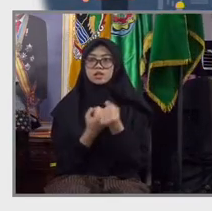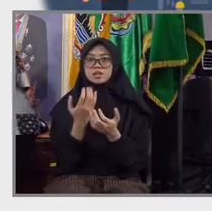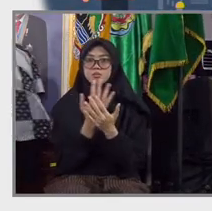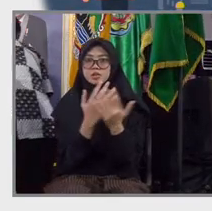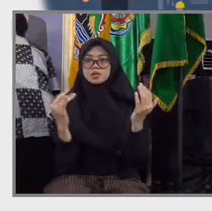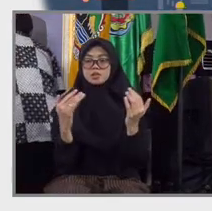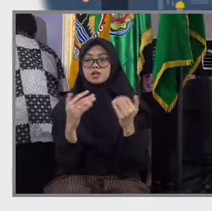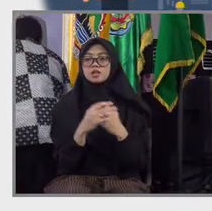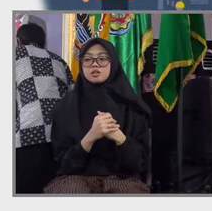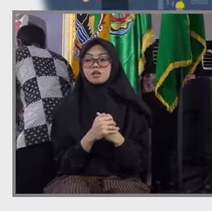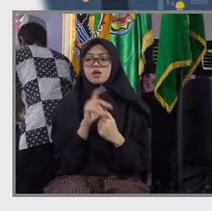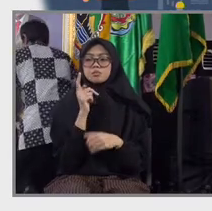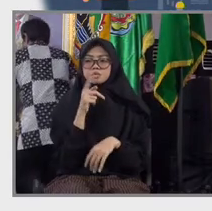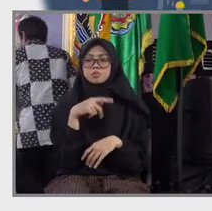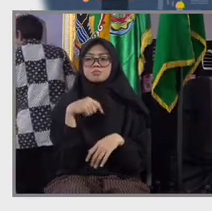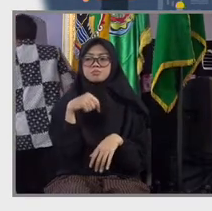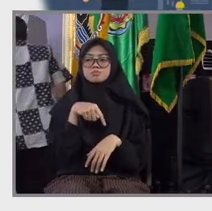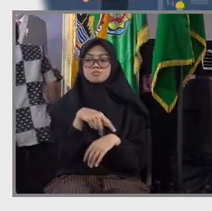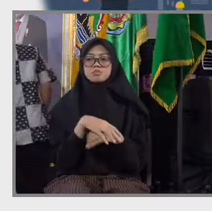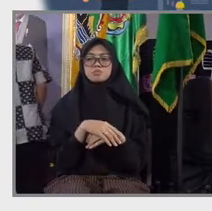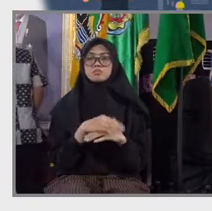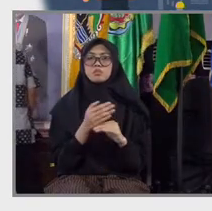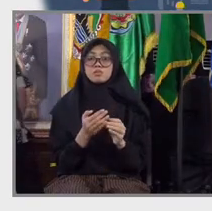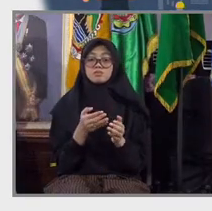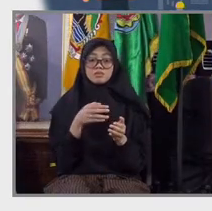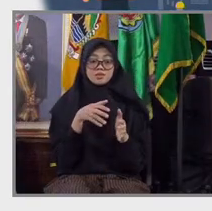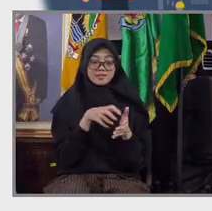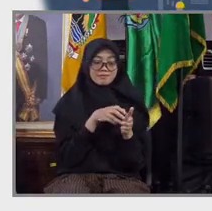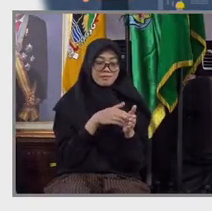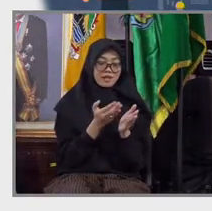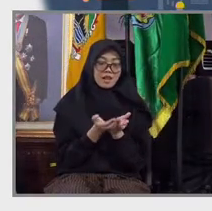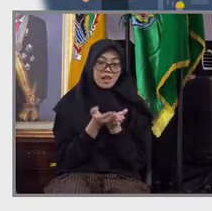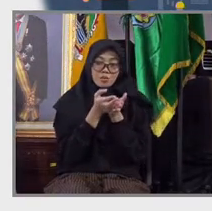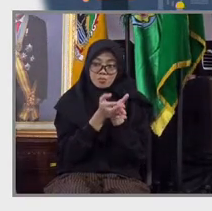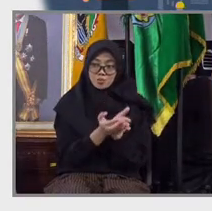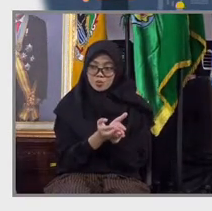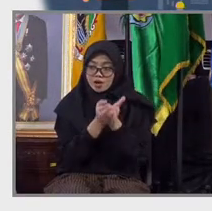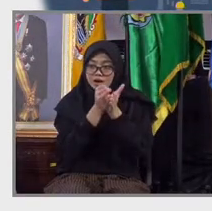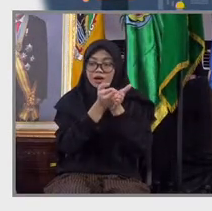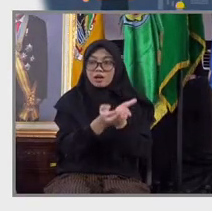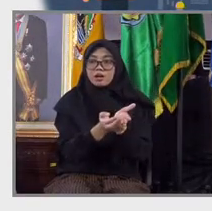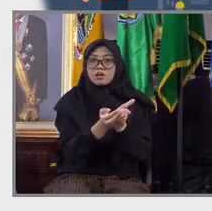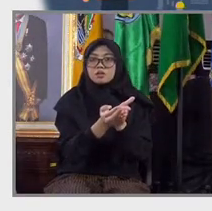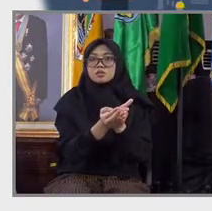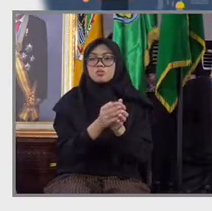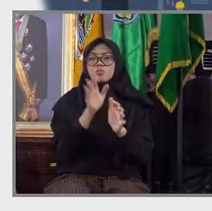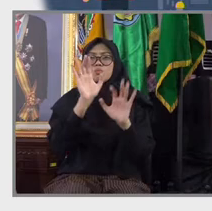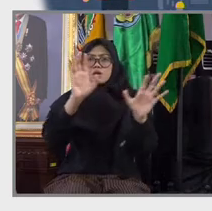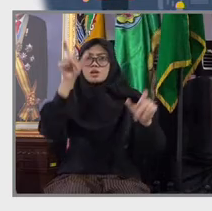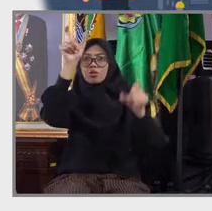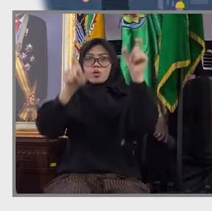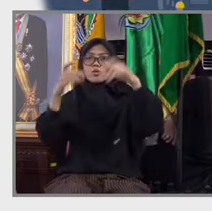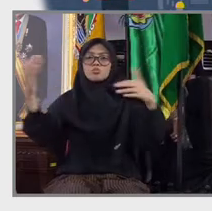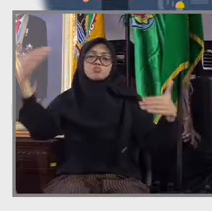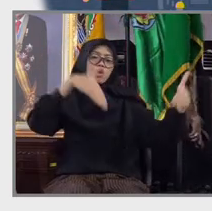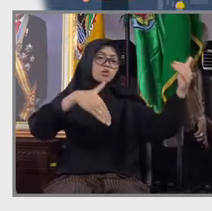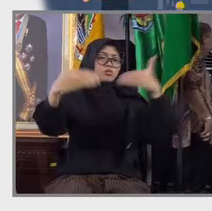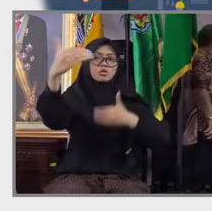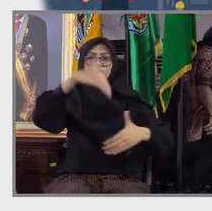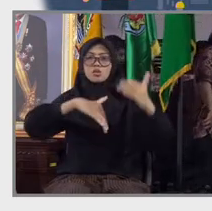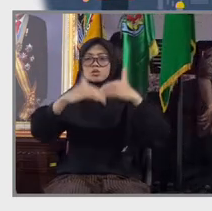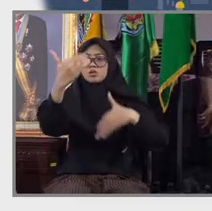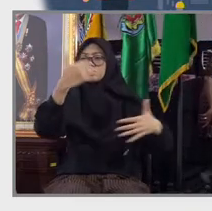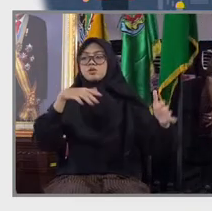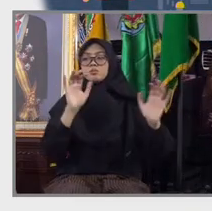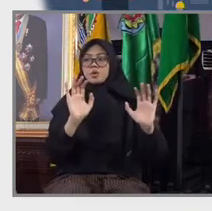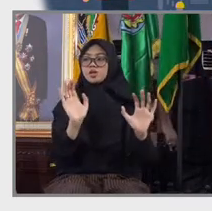Karena tampaknya sekarang pelabuhan di Semarang juga sudah sangat tinggi load-nya, jadi tentunya Kendal harus segera